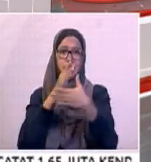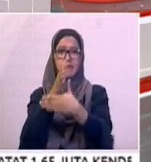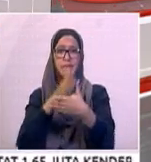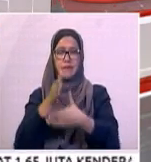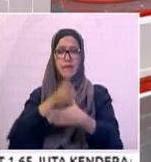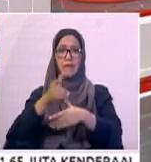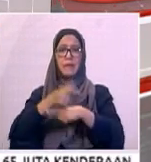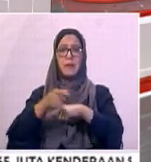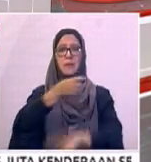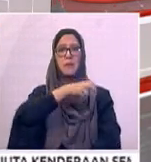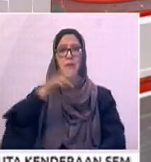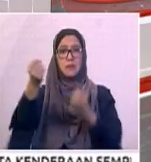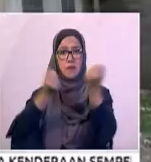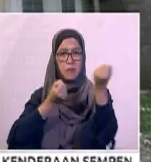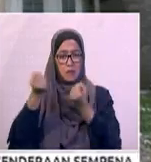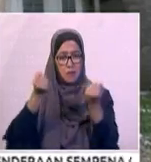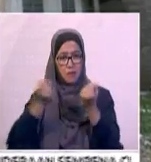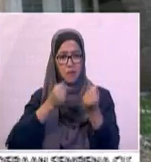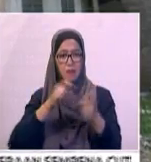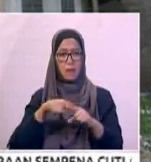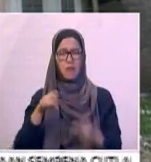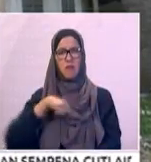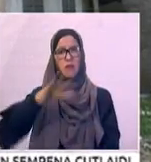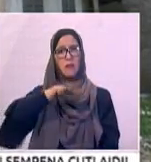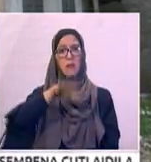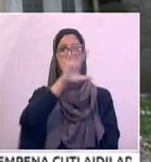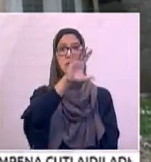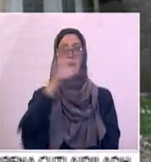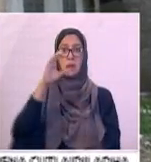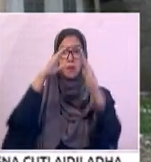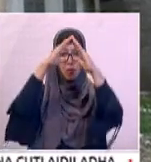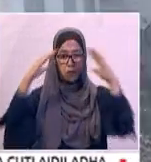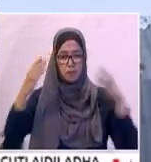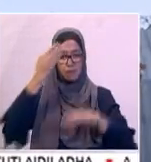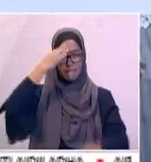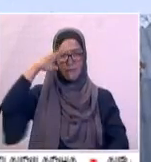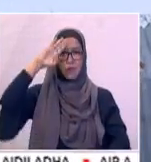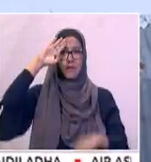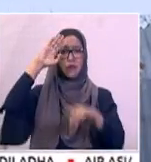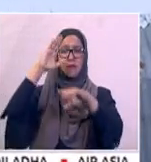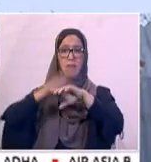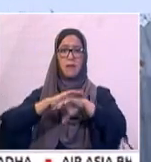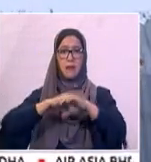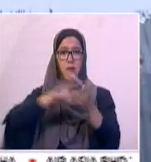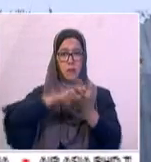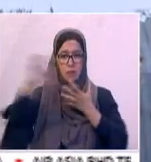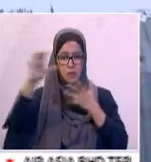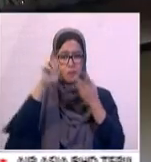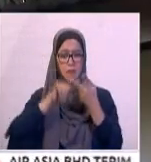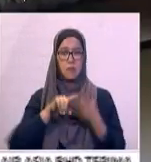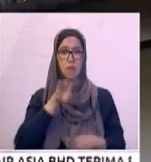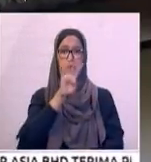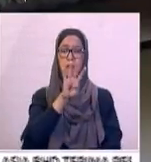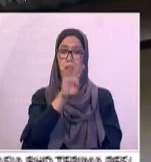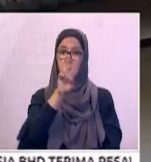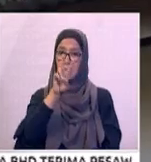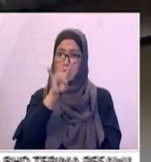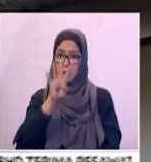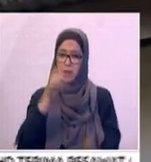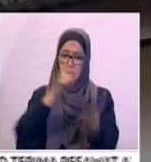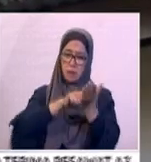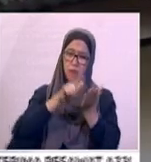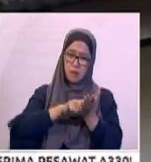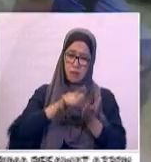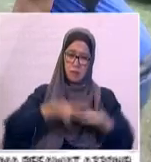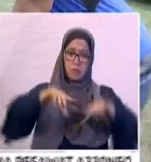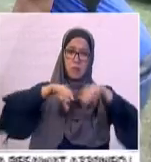lintas. Dianggarkan 500 buah rumah di Perlis mengalami kerosakan. 424 laporan pelbagai kerosakan diterima